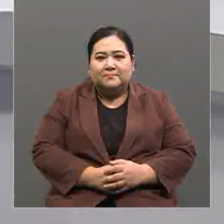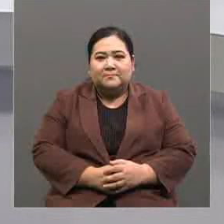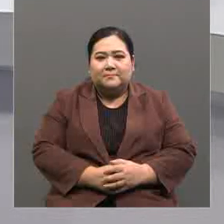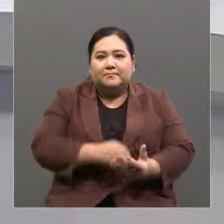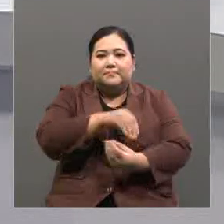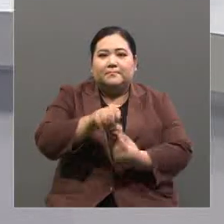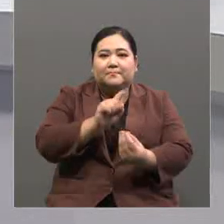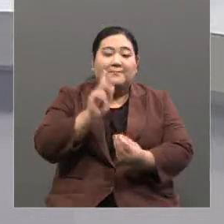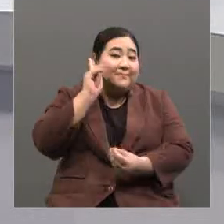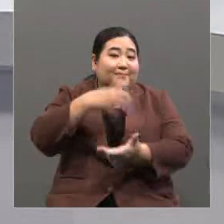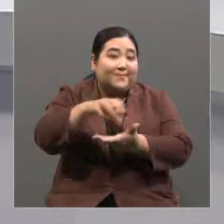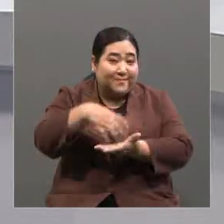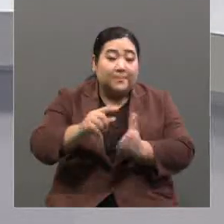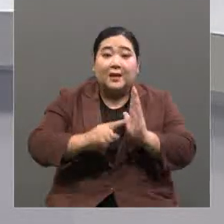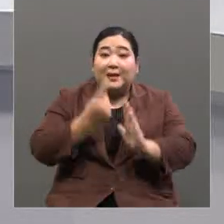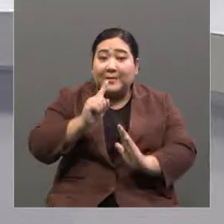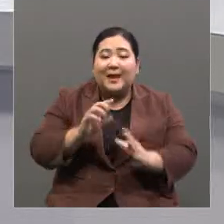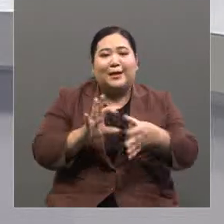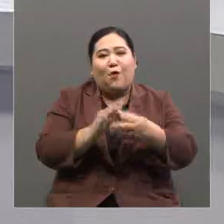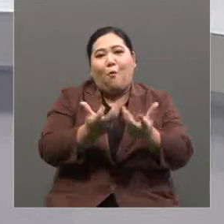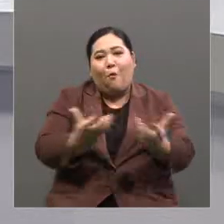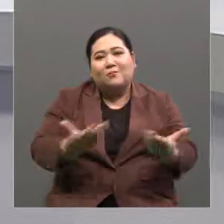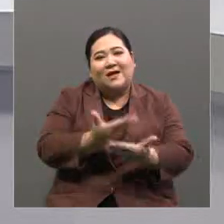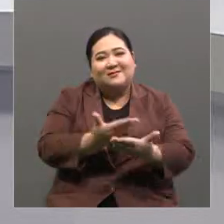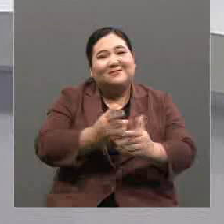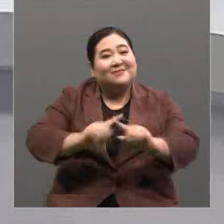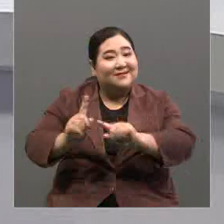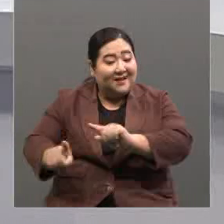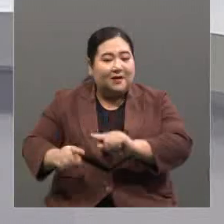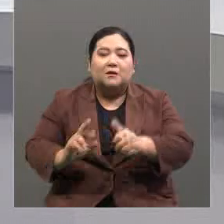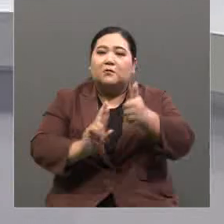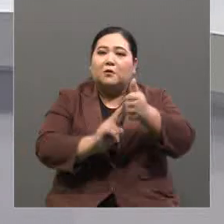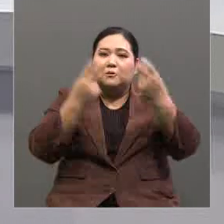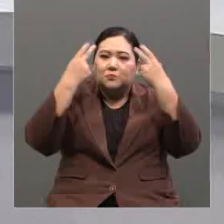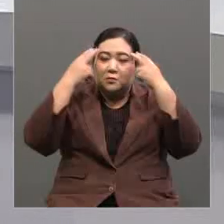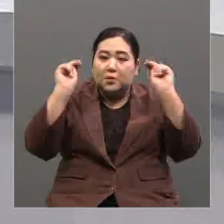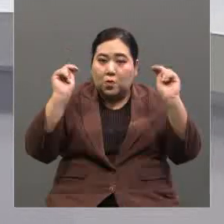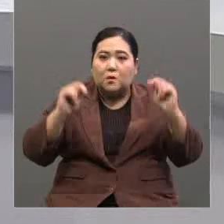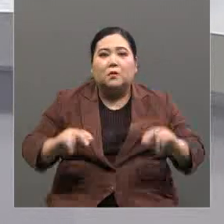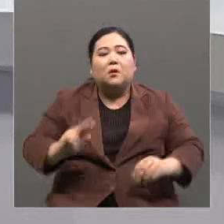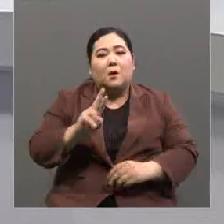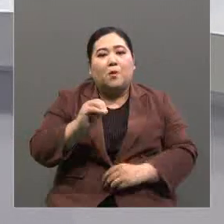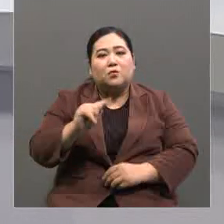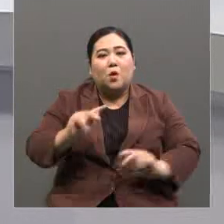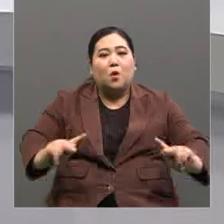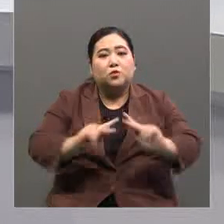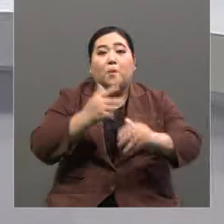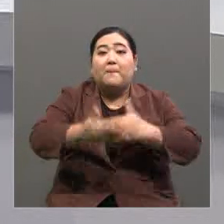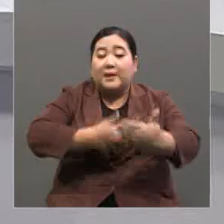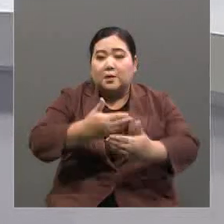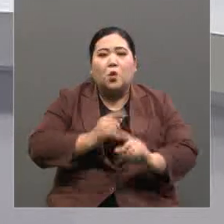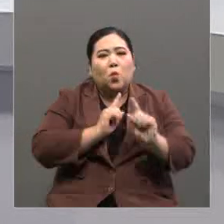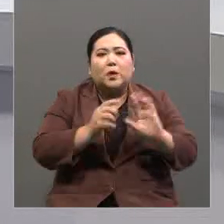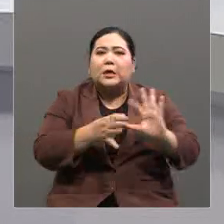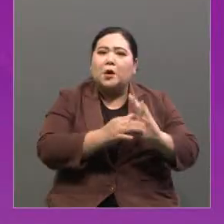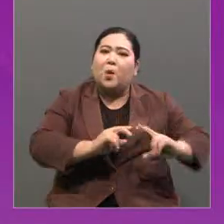ครับเศรษฐกิจครับมาเริ่มกันดีเรื่องของราคาสินค้านะครับซึ่งรองนายกรัฐมนตรีรัฐมนตรีว่าการกระทรวงพาณิชย์ครับมีการหารือกับภาคเอกช